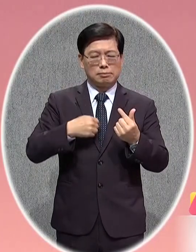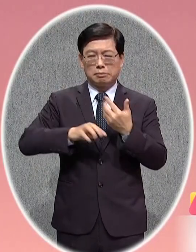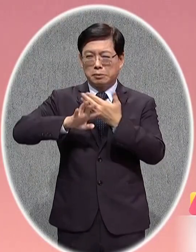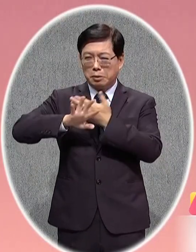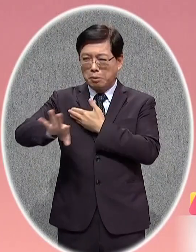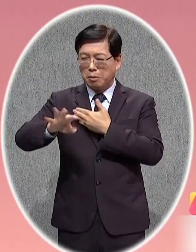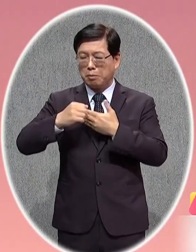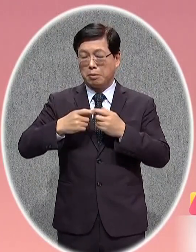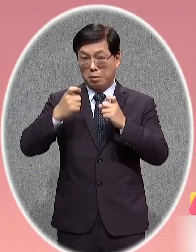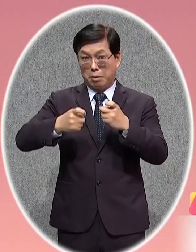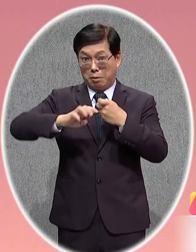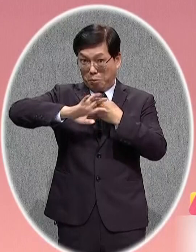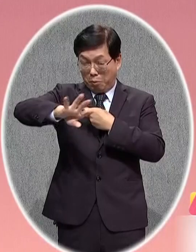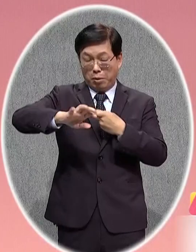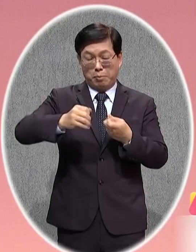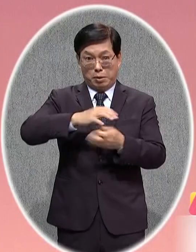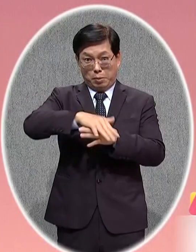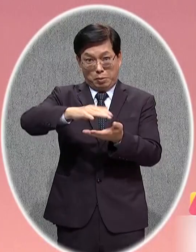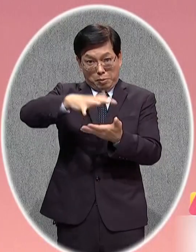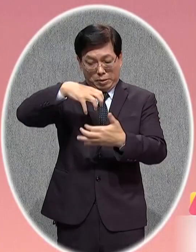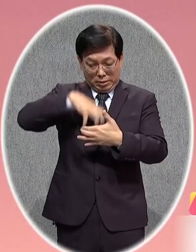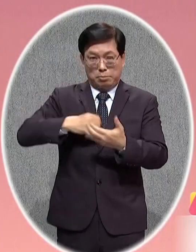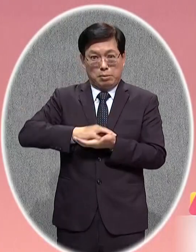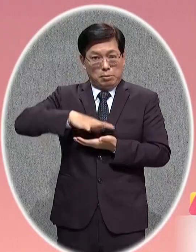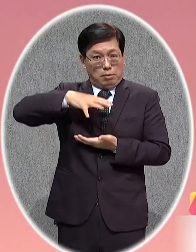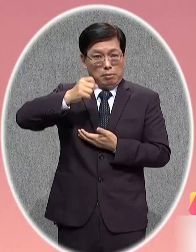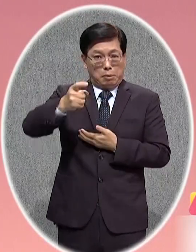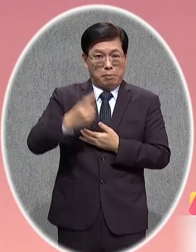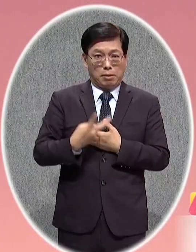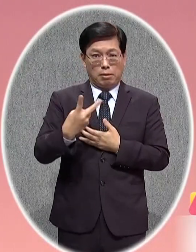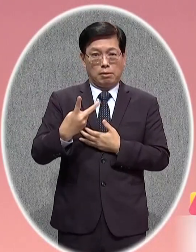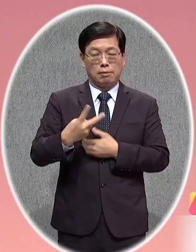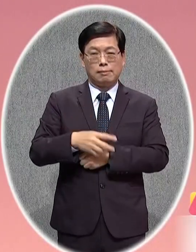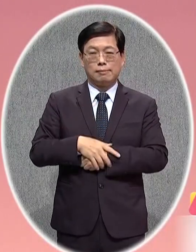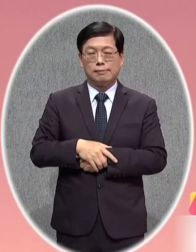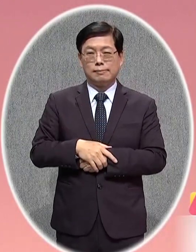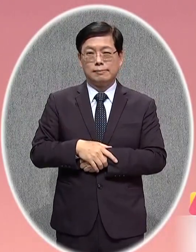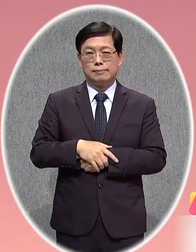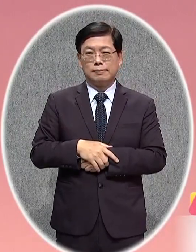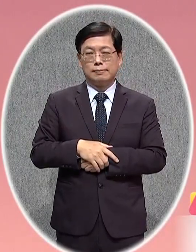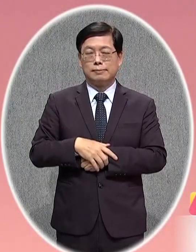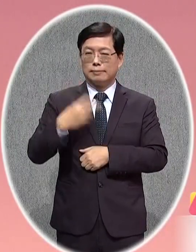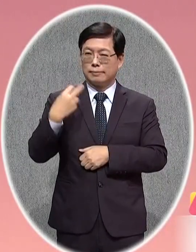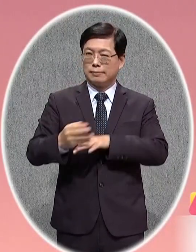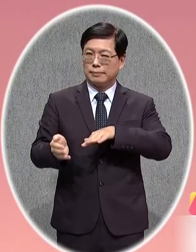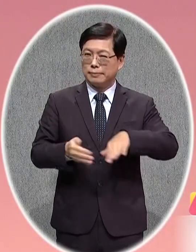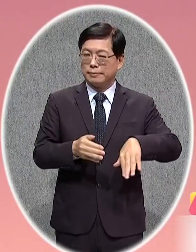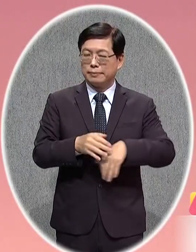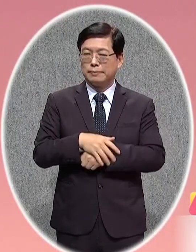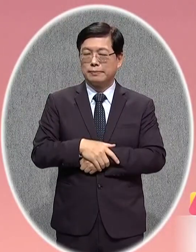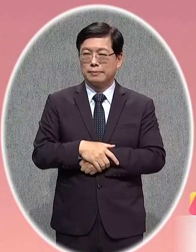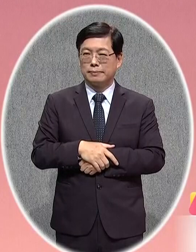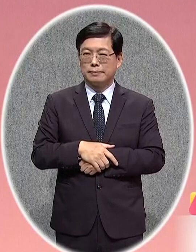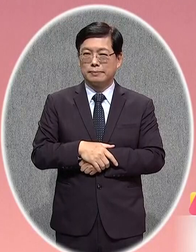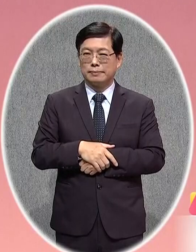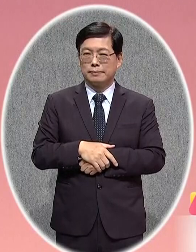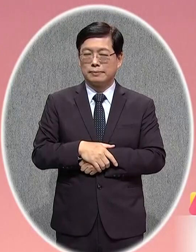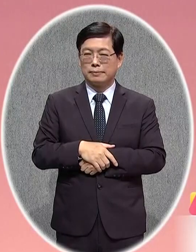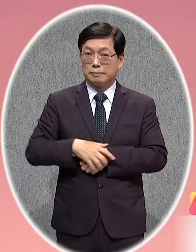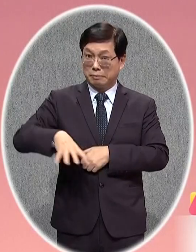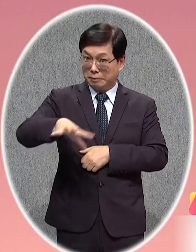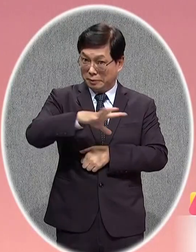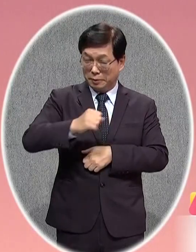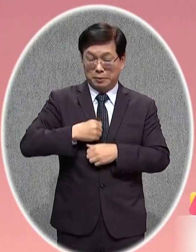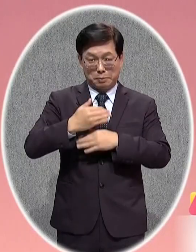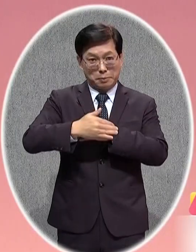外面港区外面淤积，里面也淤积的情况。那么另外的话，在整个的